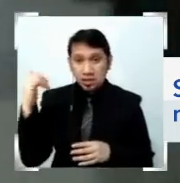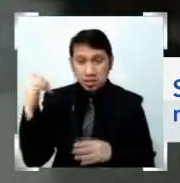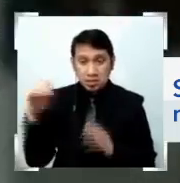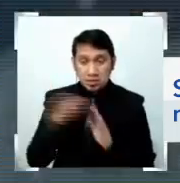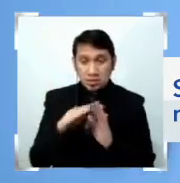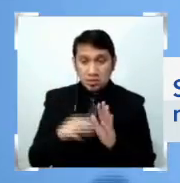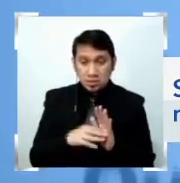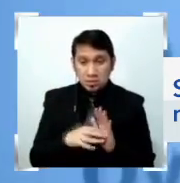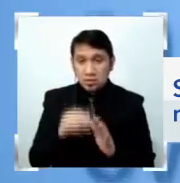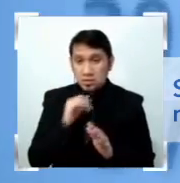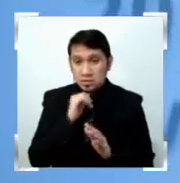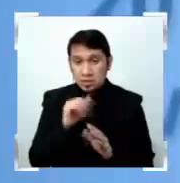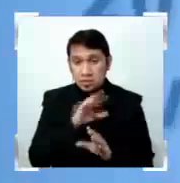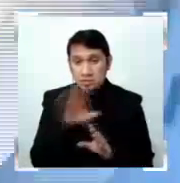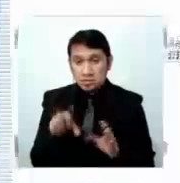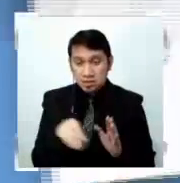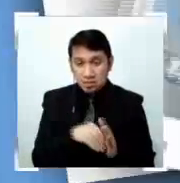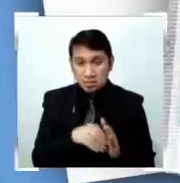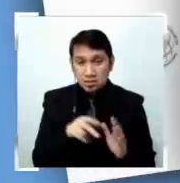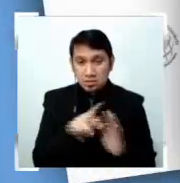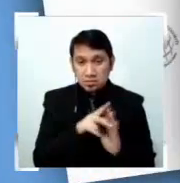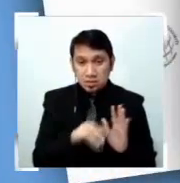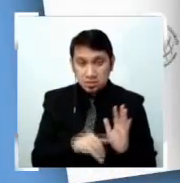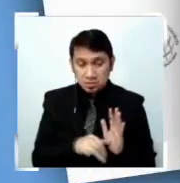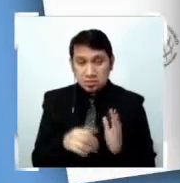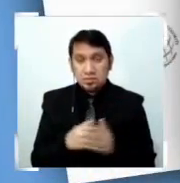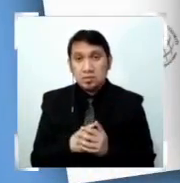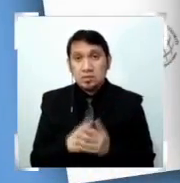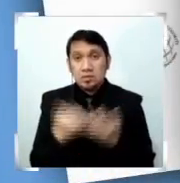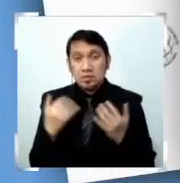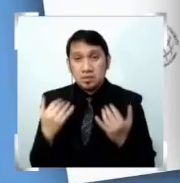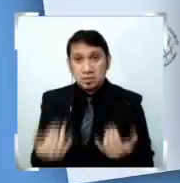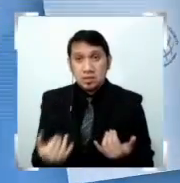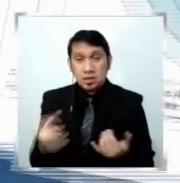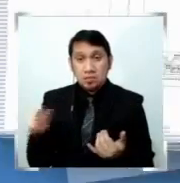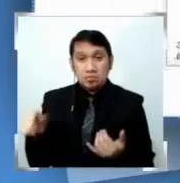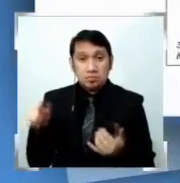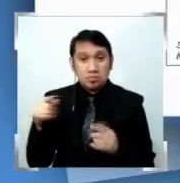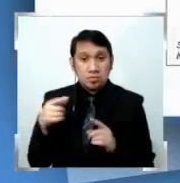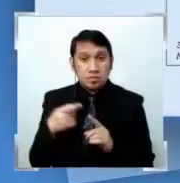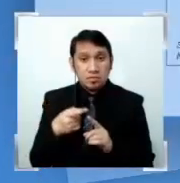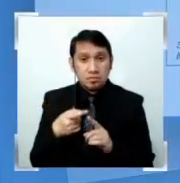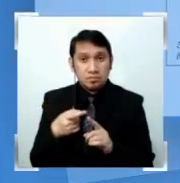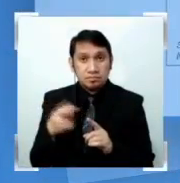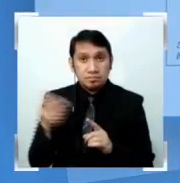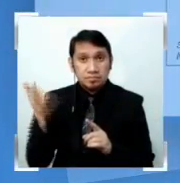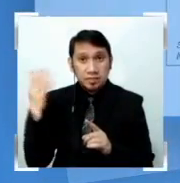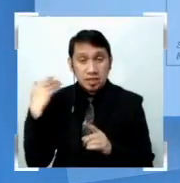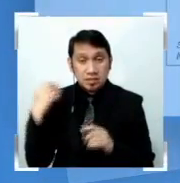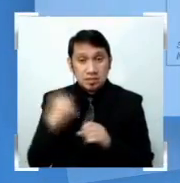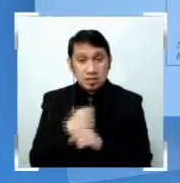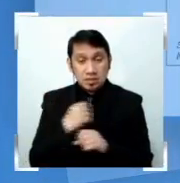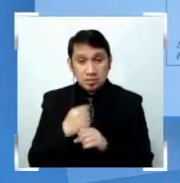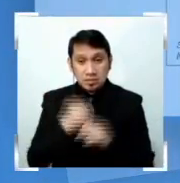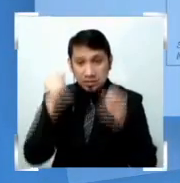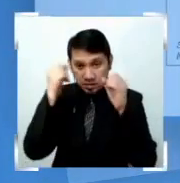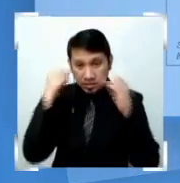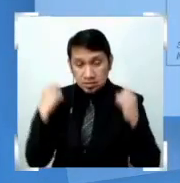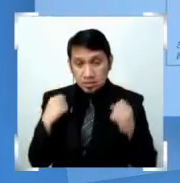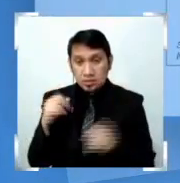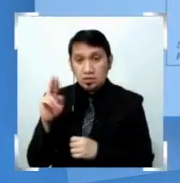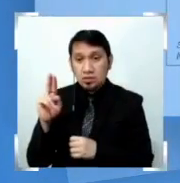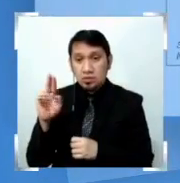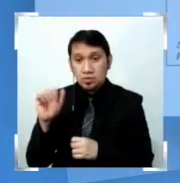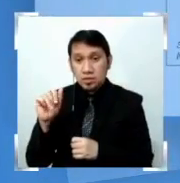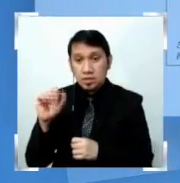bagong patakaran. Batay sa Survey on Overseas Filipinos ng Philippine Statistics Authority noong 2019, Saudi Arabia, UAE, Hong Kong